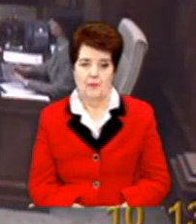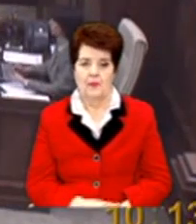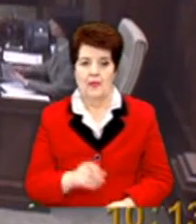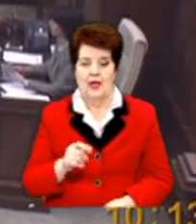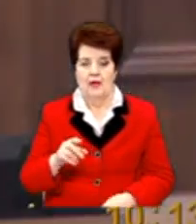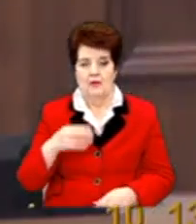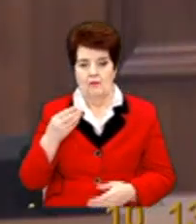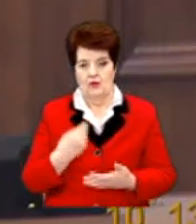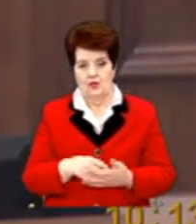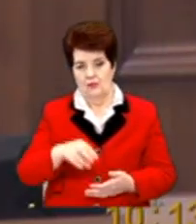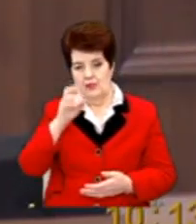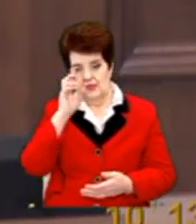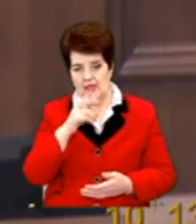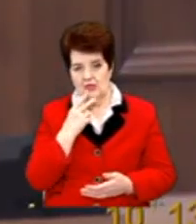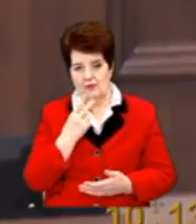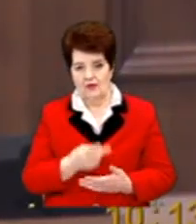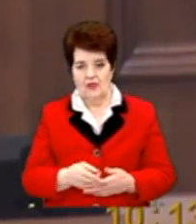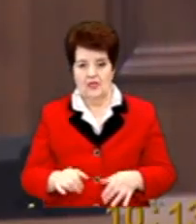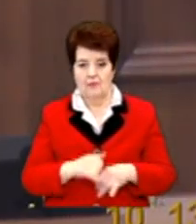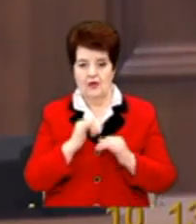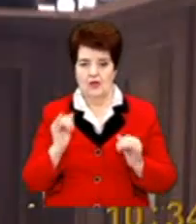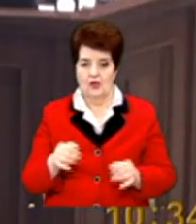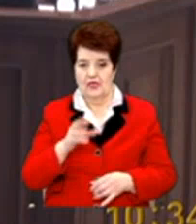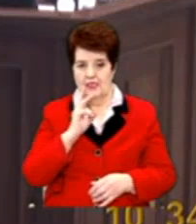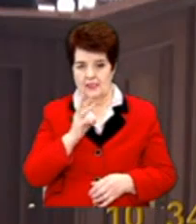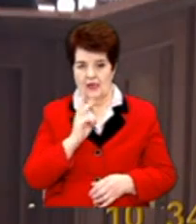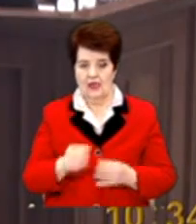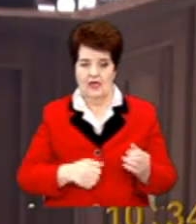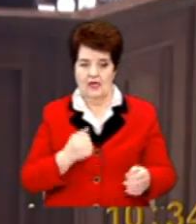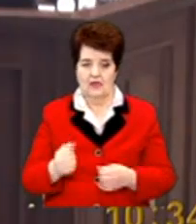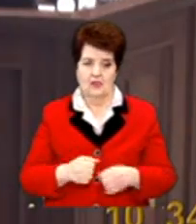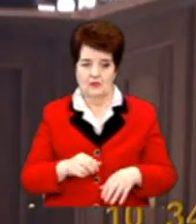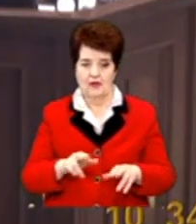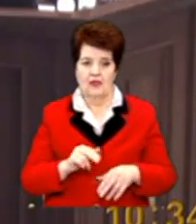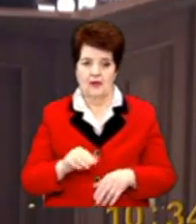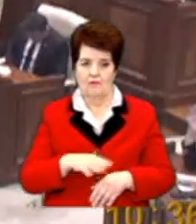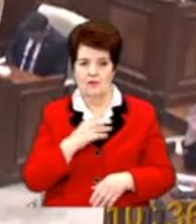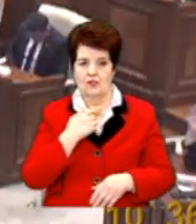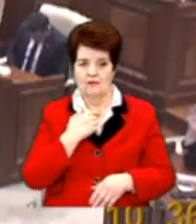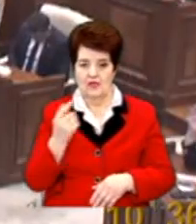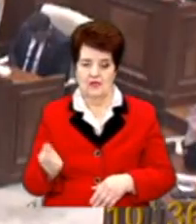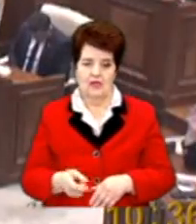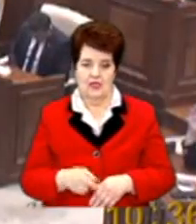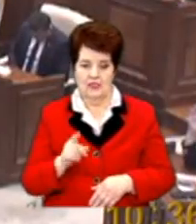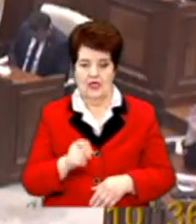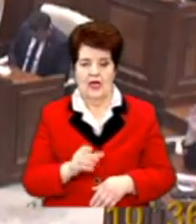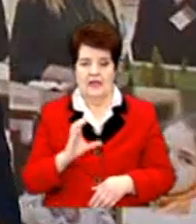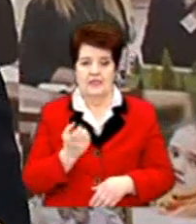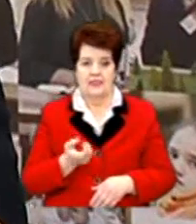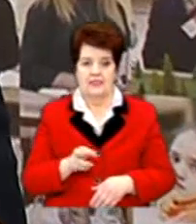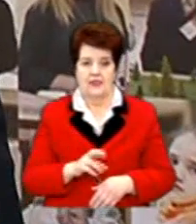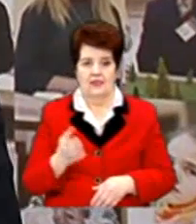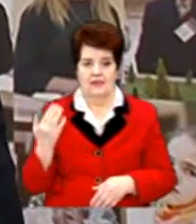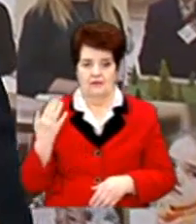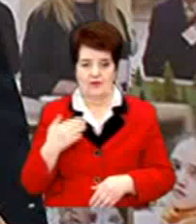Amendamentul la legea bugetului de stat ce prevede majorări de salarii pentru angajații Parlamentului a fost votat la finalul sesiunii trecute.